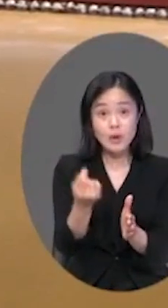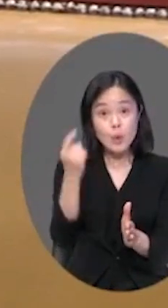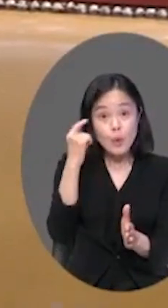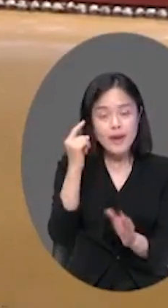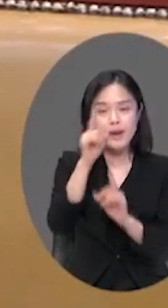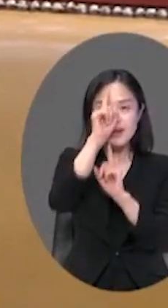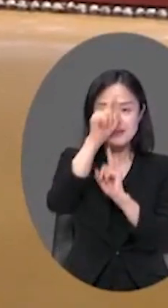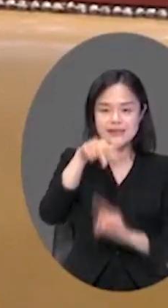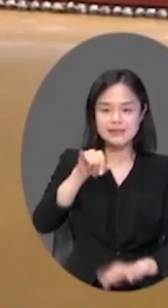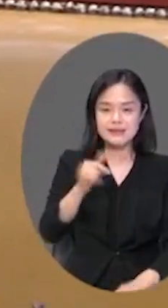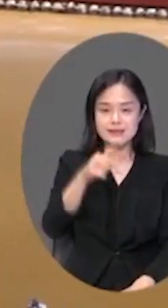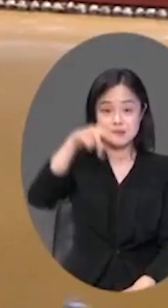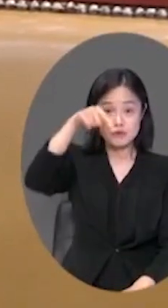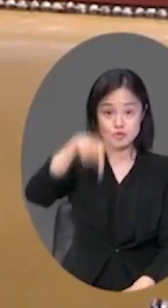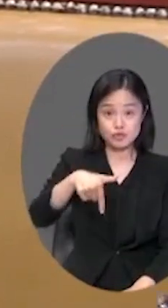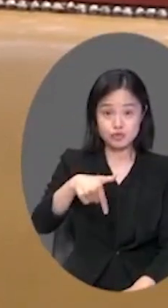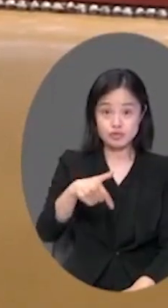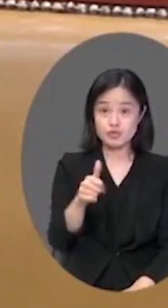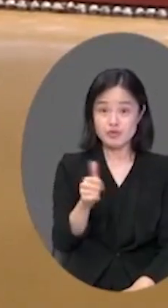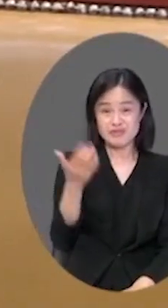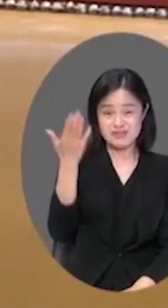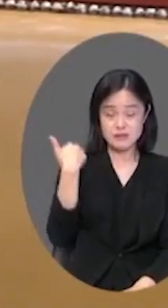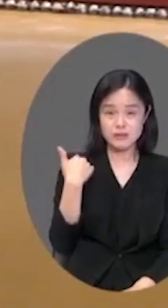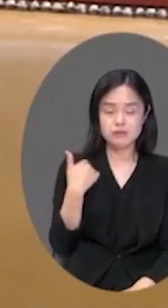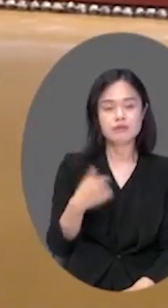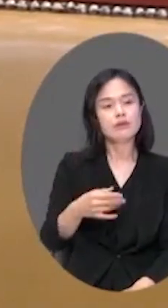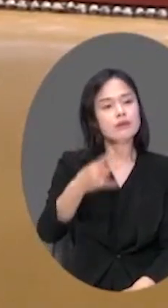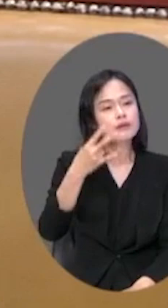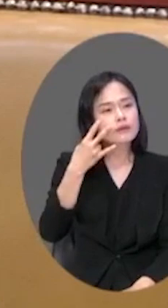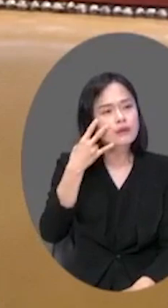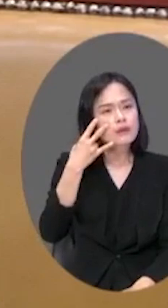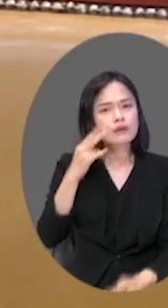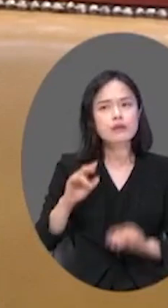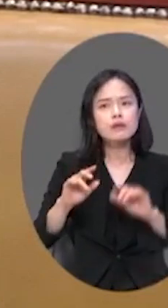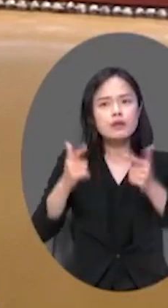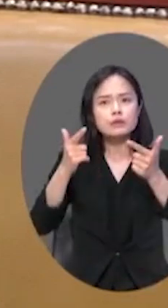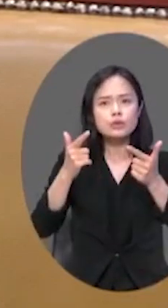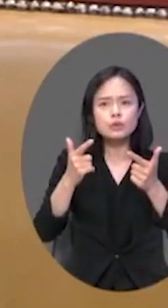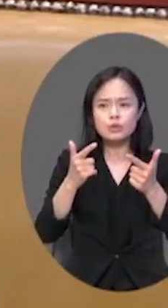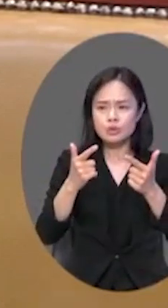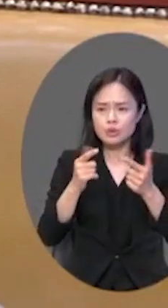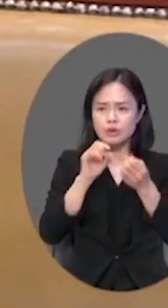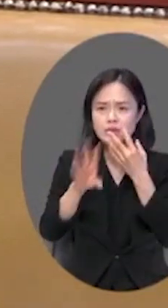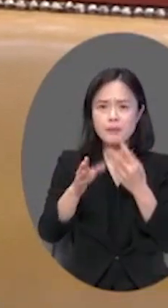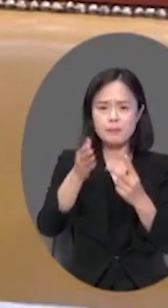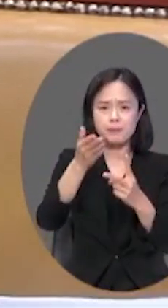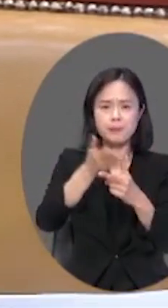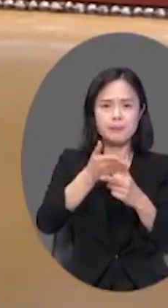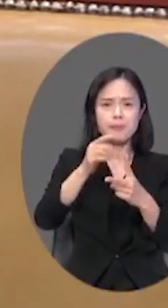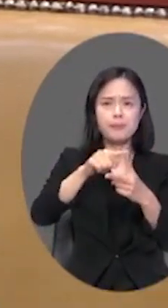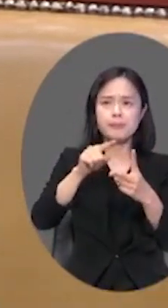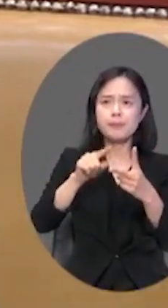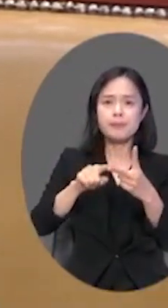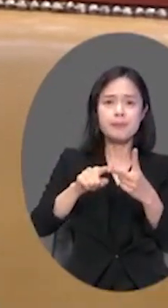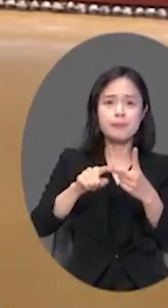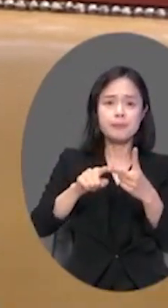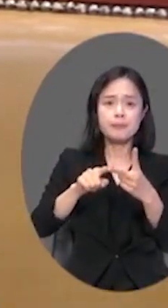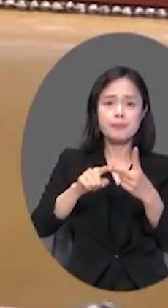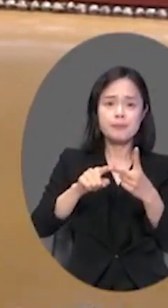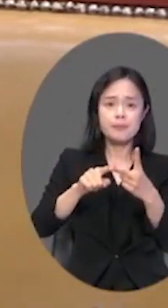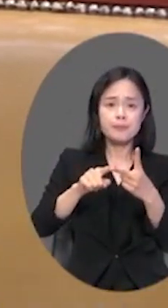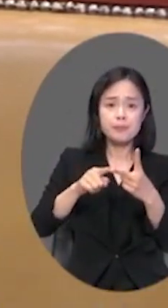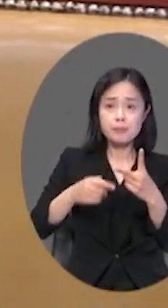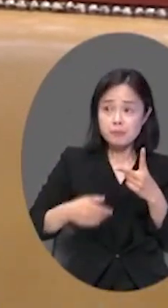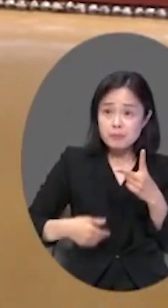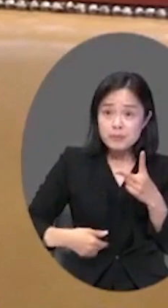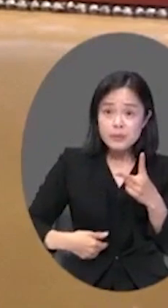아니오로 답하라고 하니까 이재명 대표도 이렇게 얘기하면 이렇게 네 아니오로 대답하는 건 안 됩니다. 이렇게 답을 했더니 왜